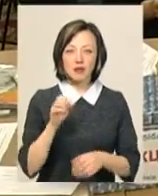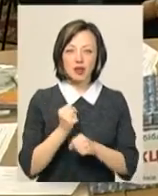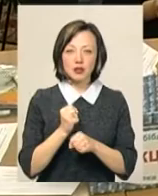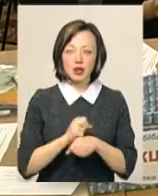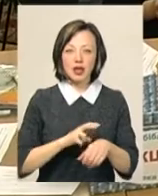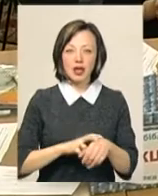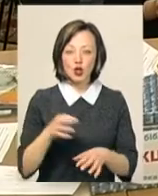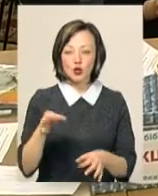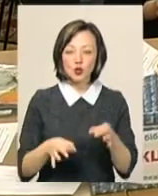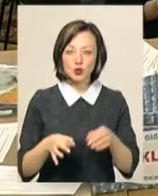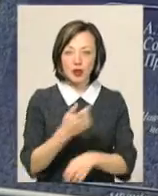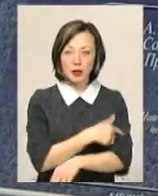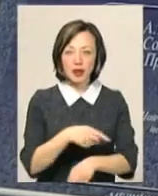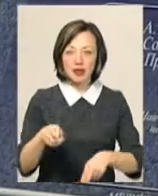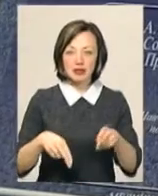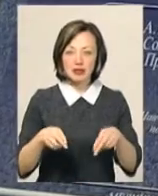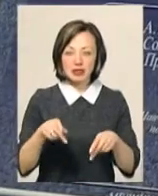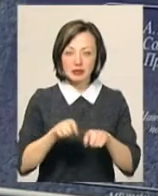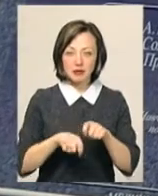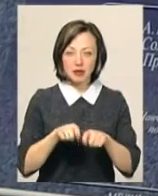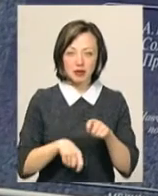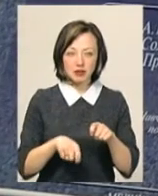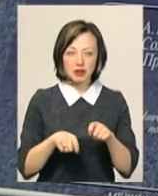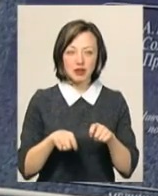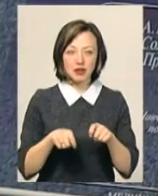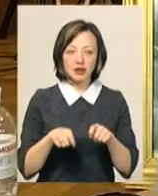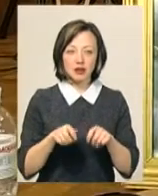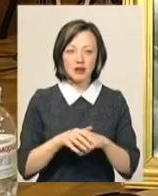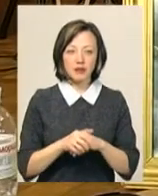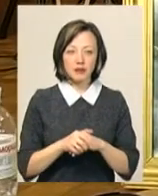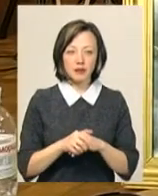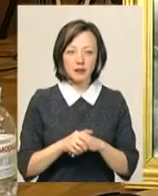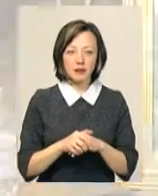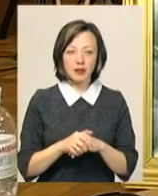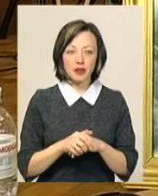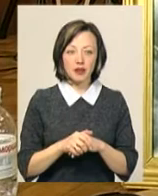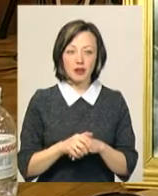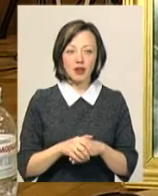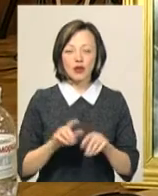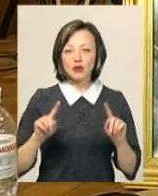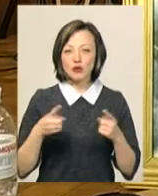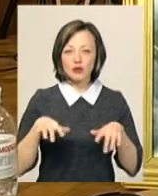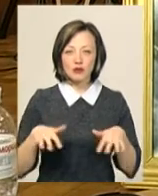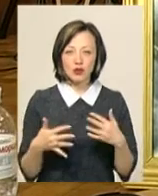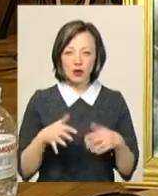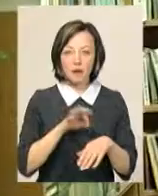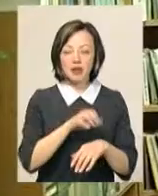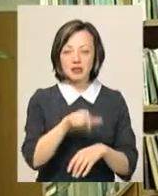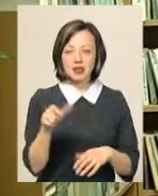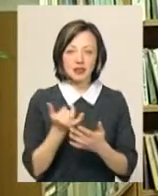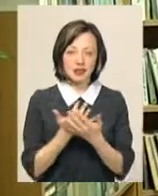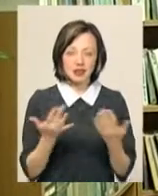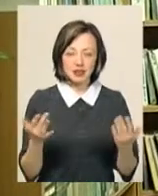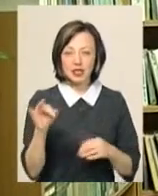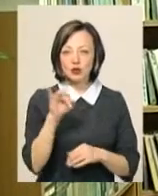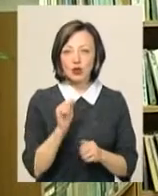Щодня, каже, спілкується з десятками пацієнтів, котрі зазнали чи вчинили насильство. Чесно, дуже втомлююся. Пацієнти бувають теж люди різні.